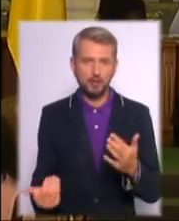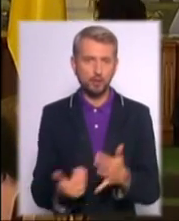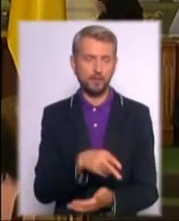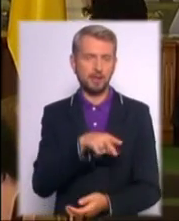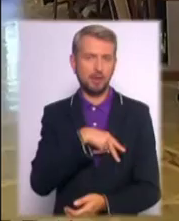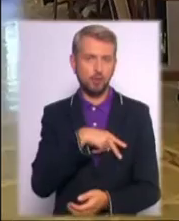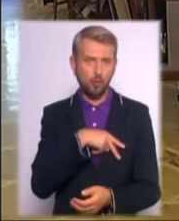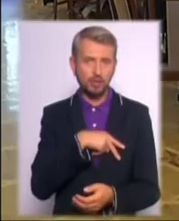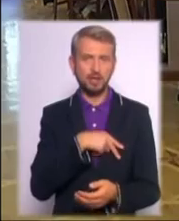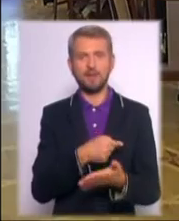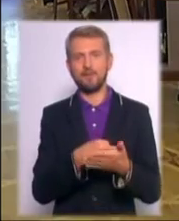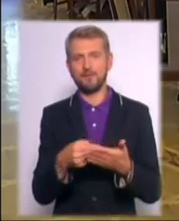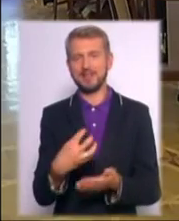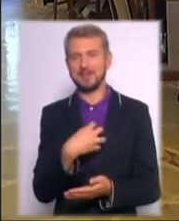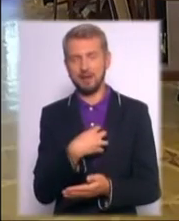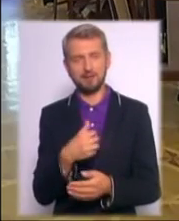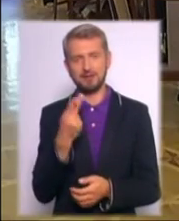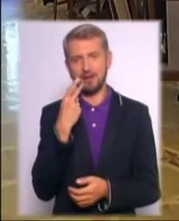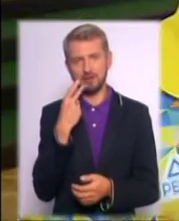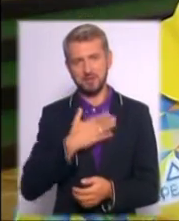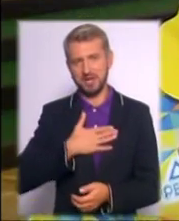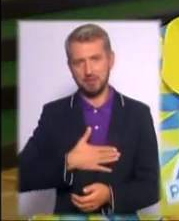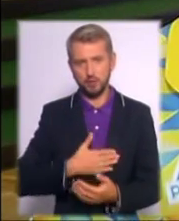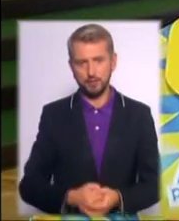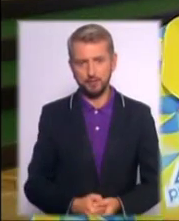нагороди, відзнаки завжди приємно.